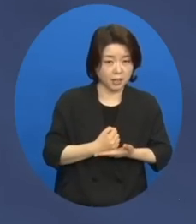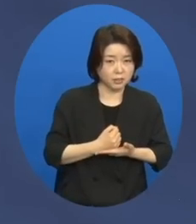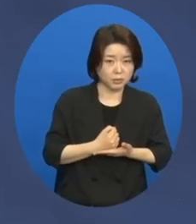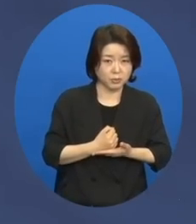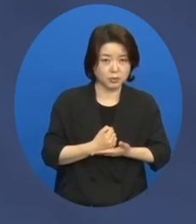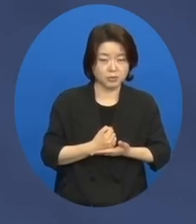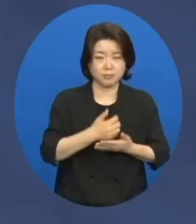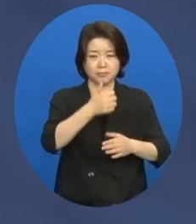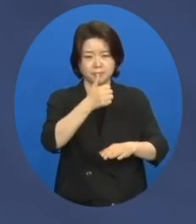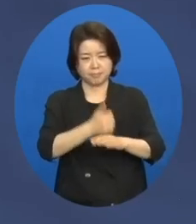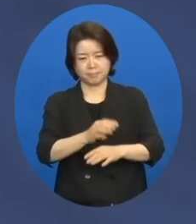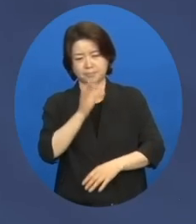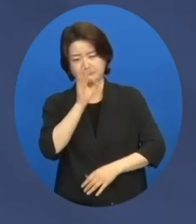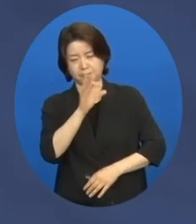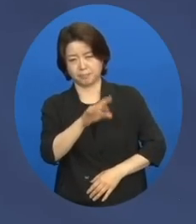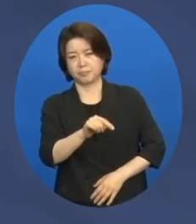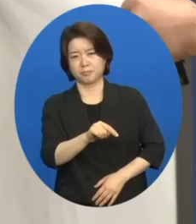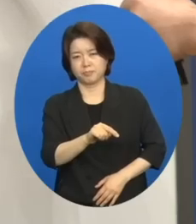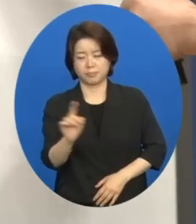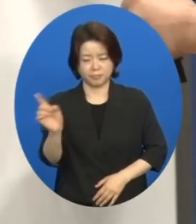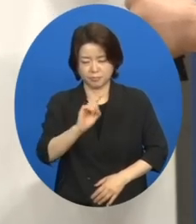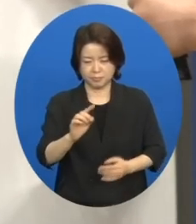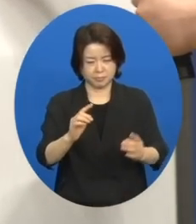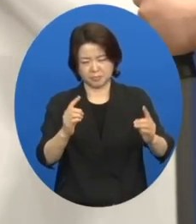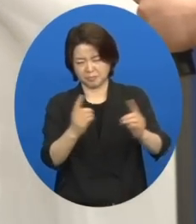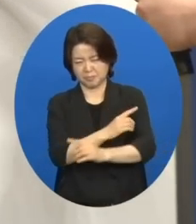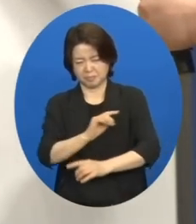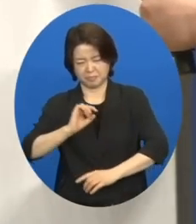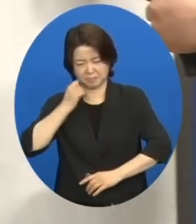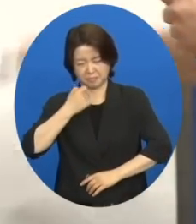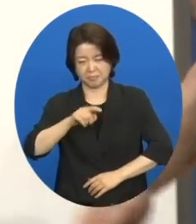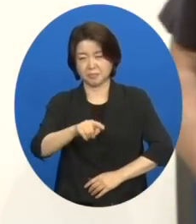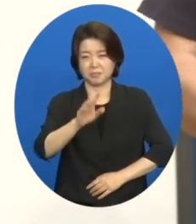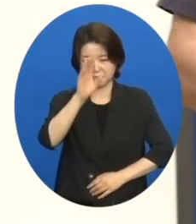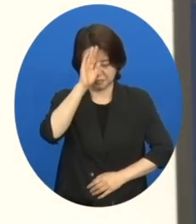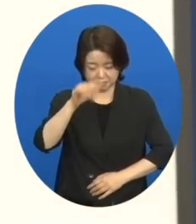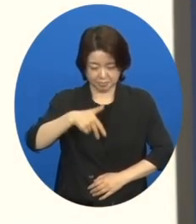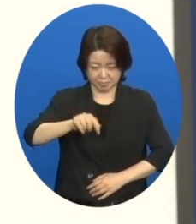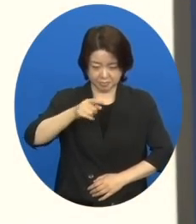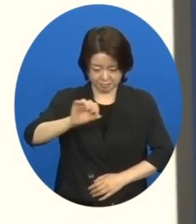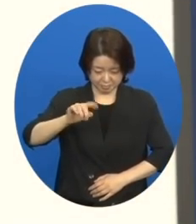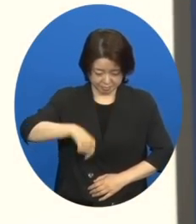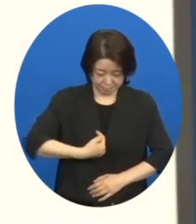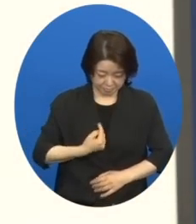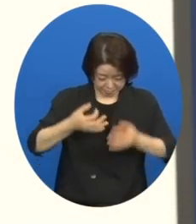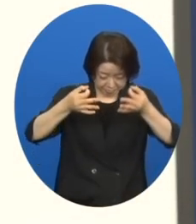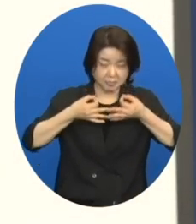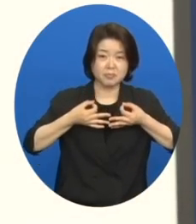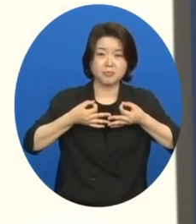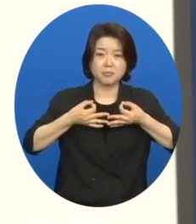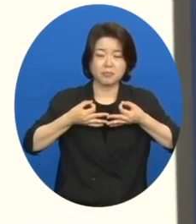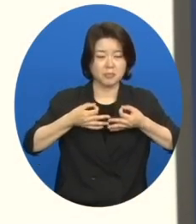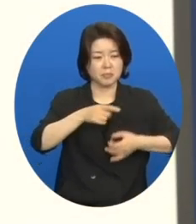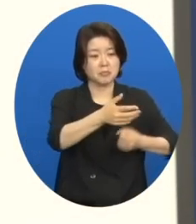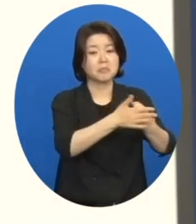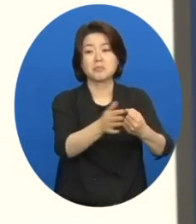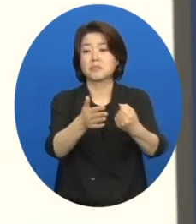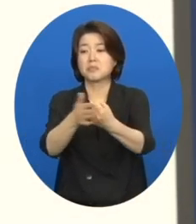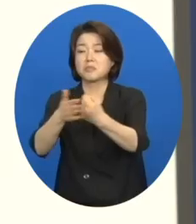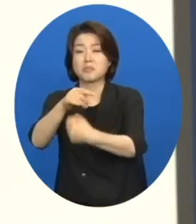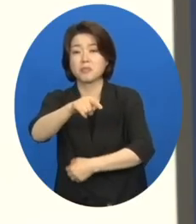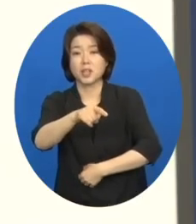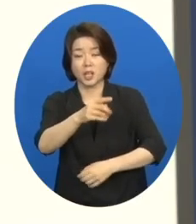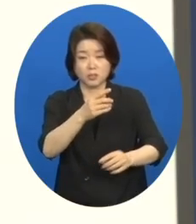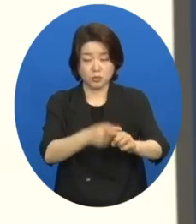드디어 불가능 도저히 변하기가 불가능한 병든 자아의 실상을 이 사람 탓 저 사람 탓하다가